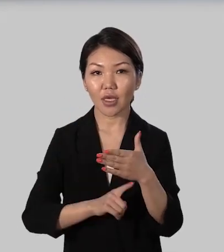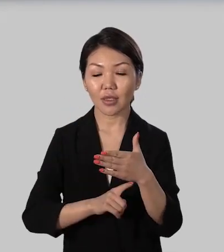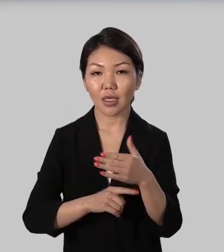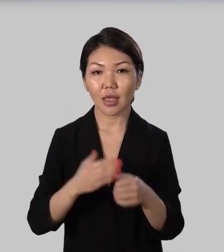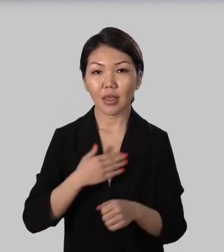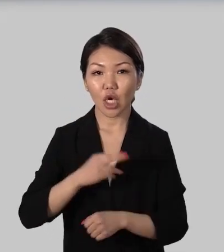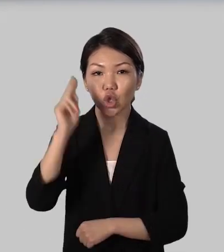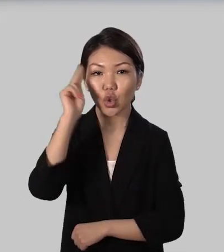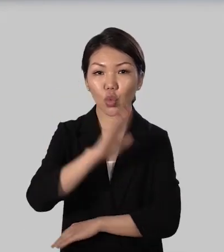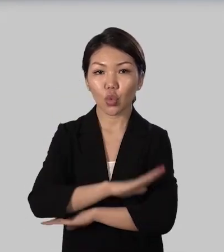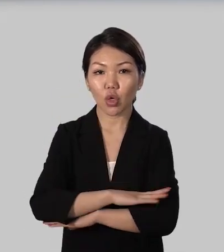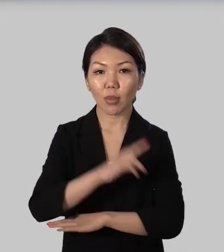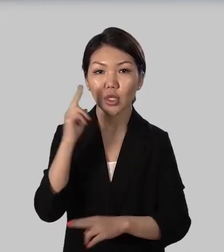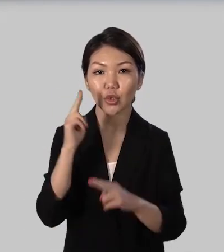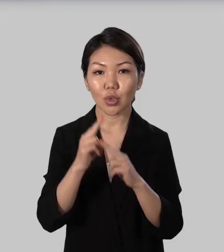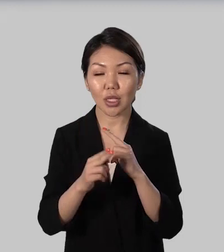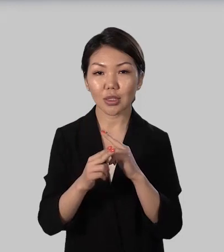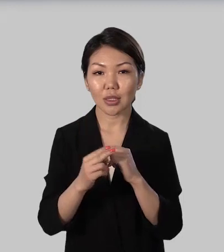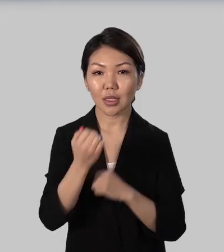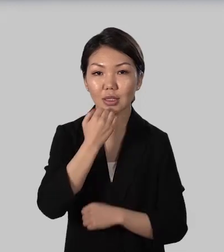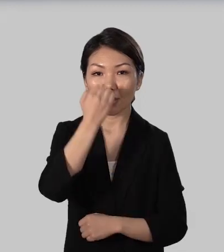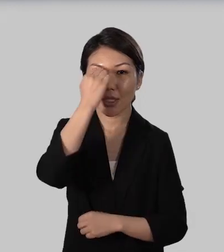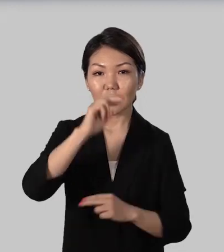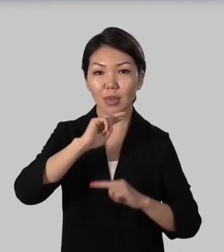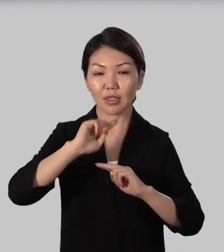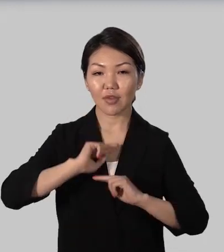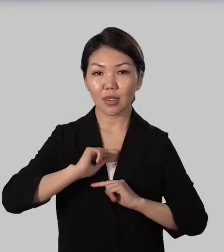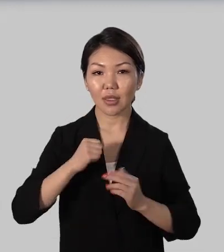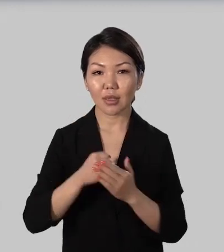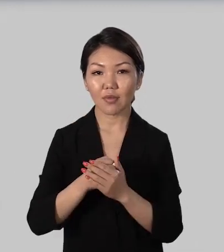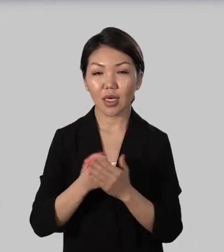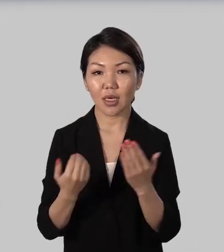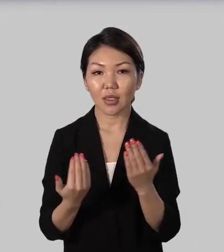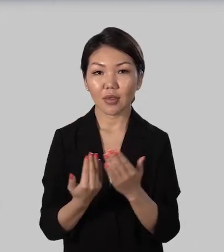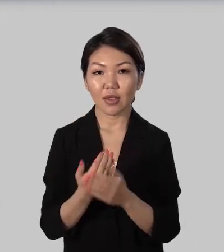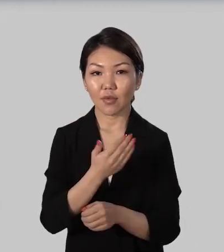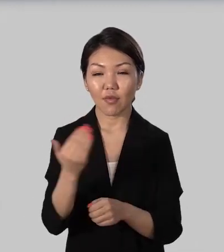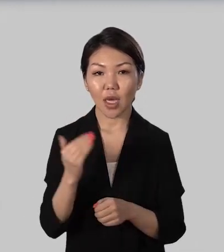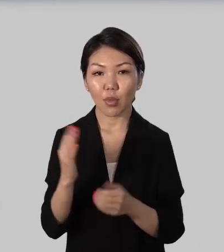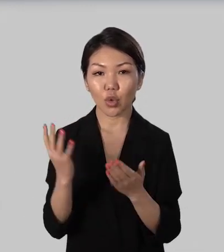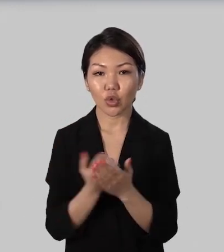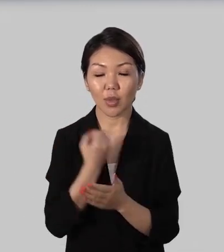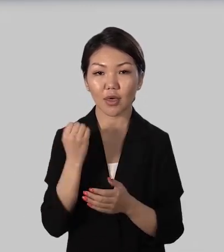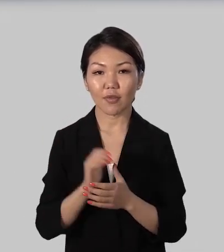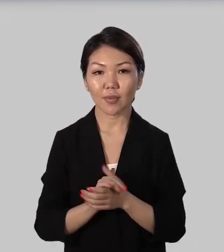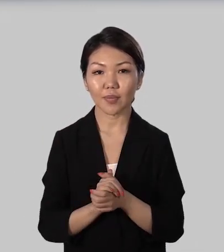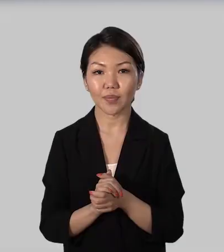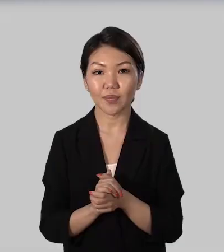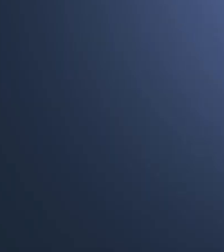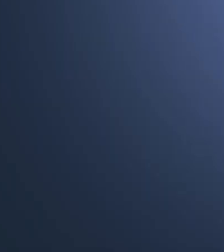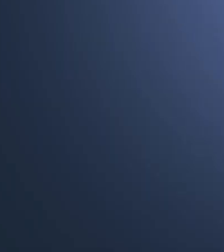наш урок подошёл к концу спасибо за внимание творческих вам успехов